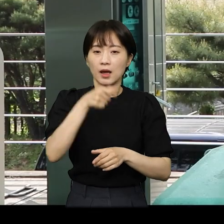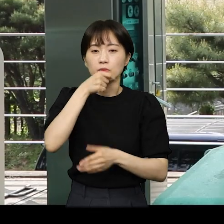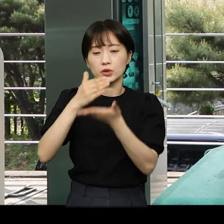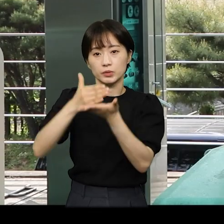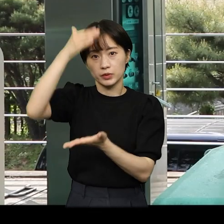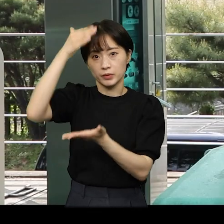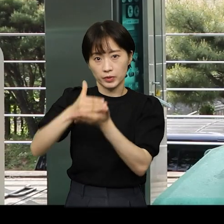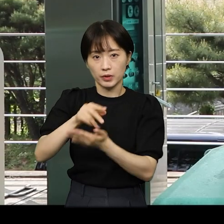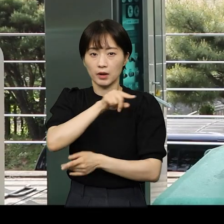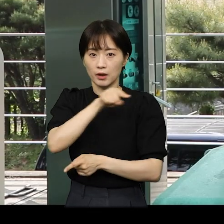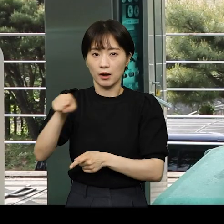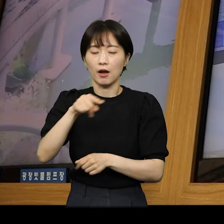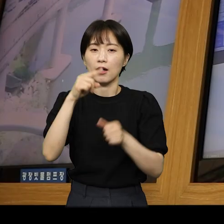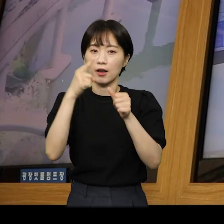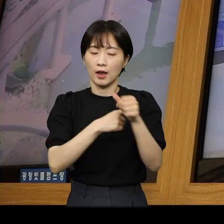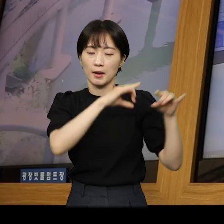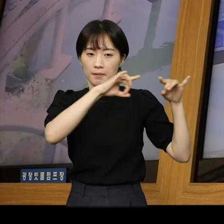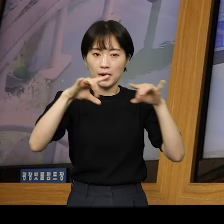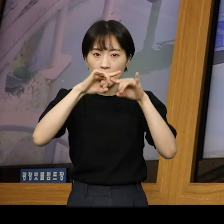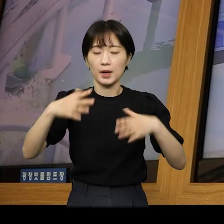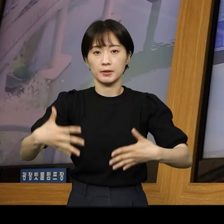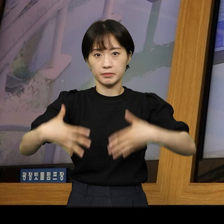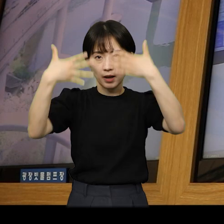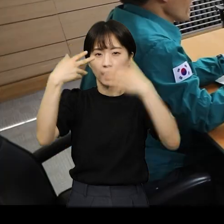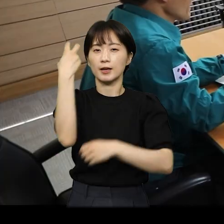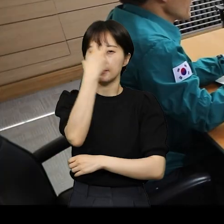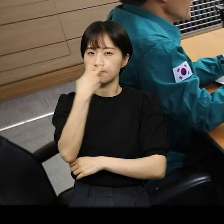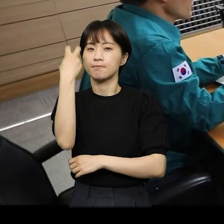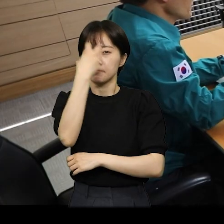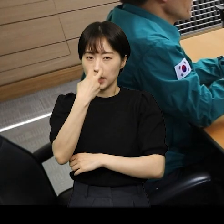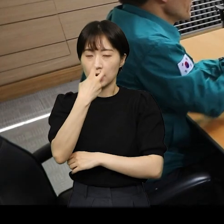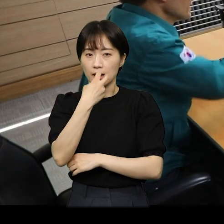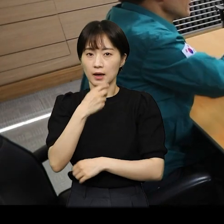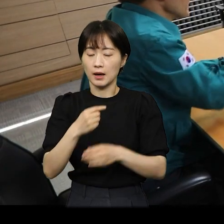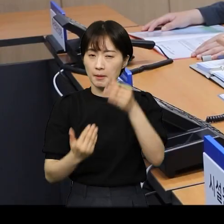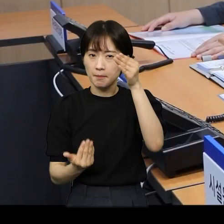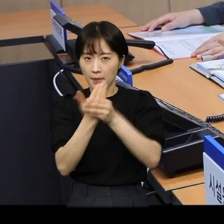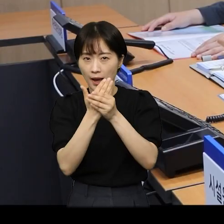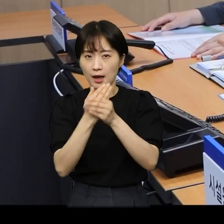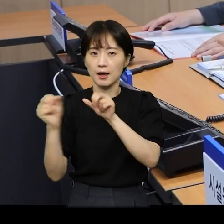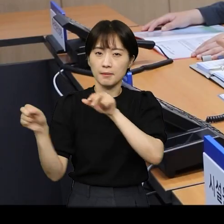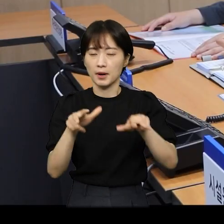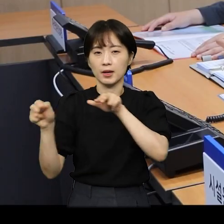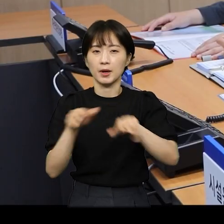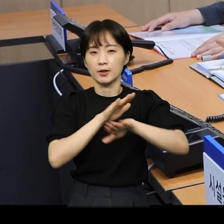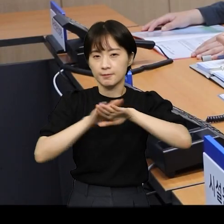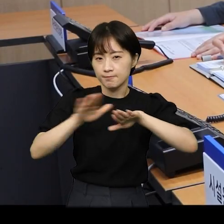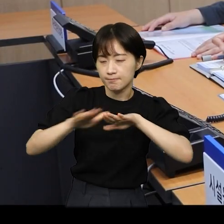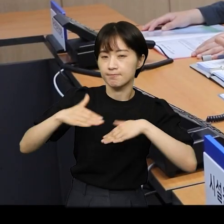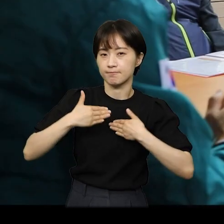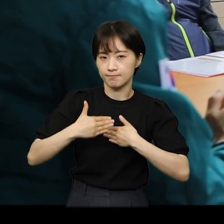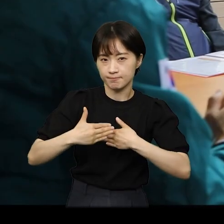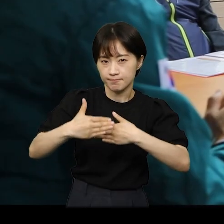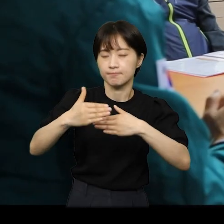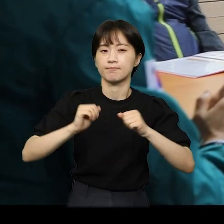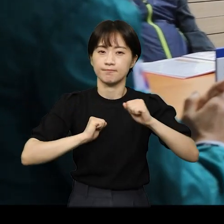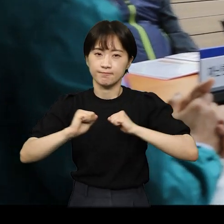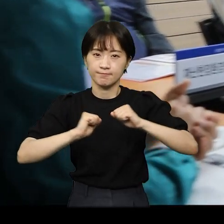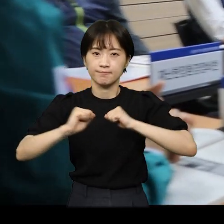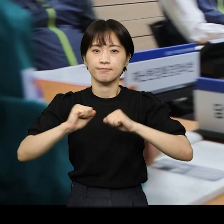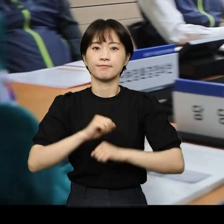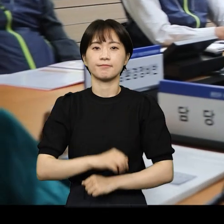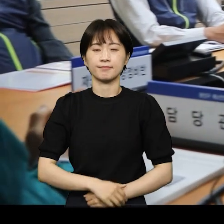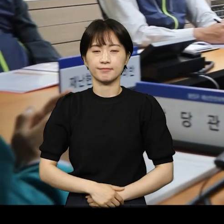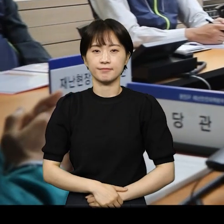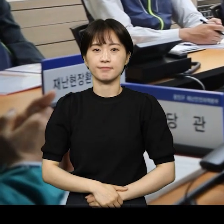수문가동 그리고 개폐상황에 대한 자동화 시스템을 운영함으로써 보다 신속하고 체계적인 방법으로 수해